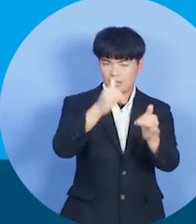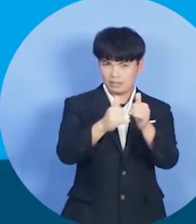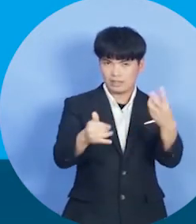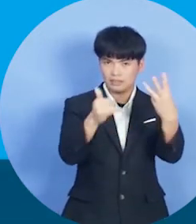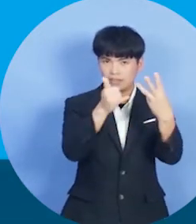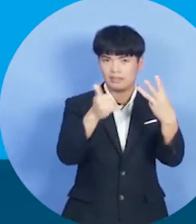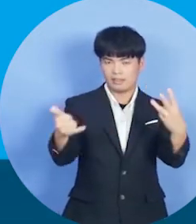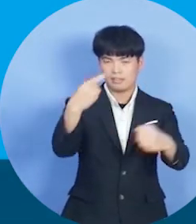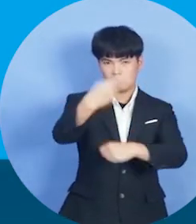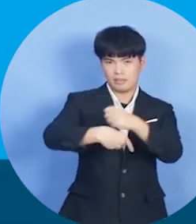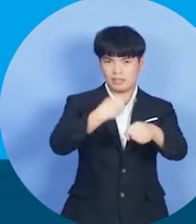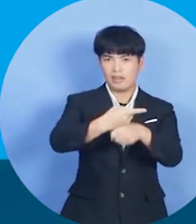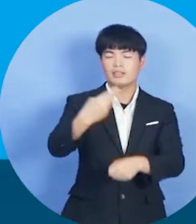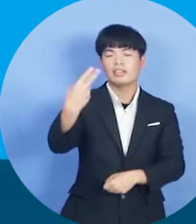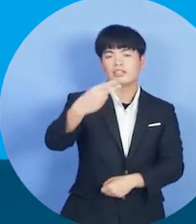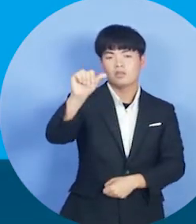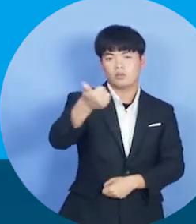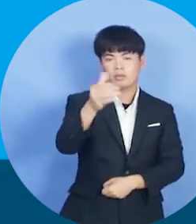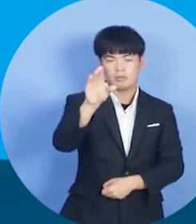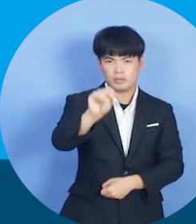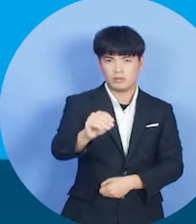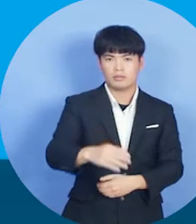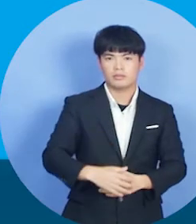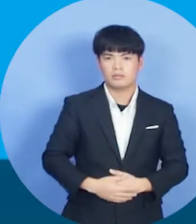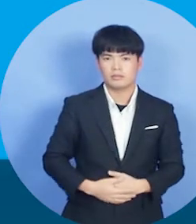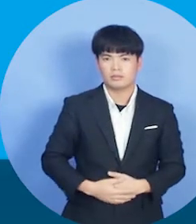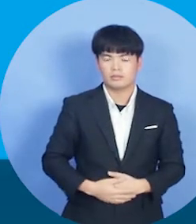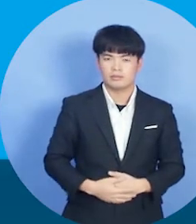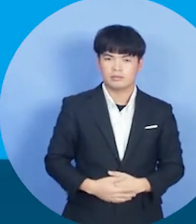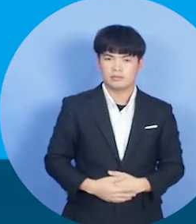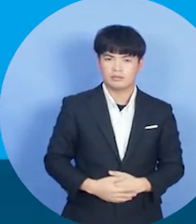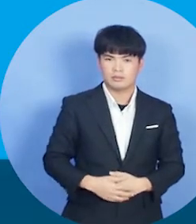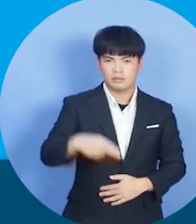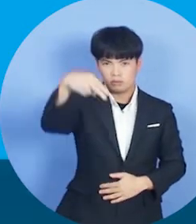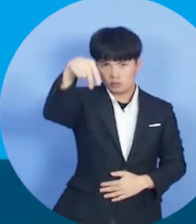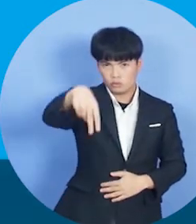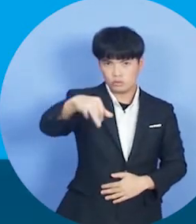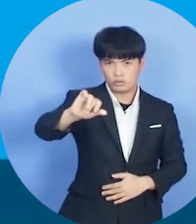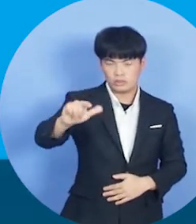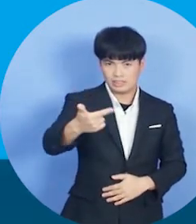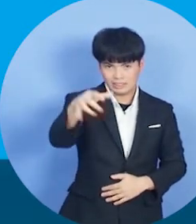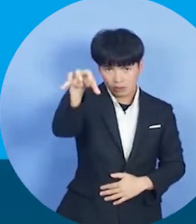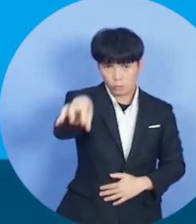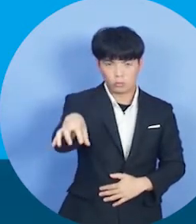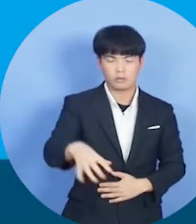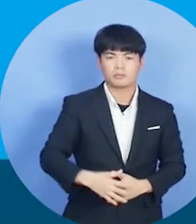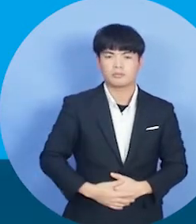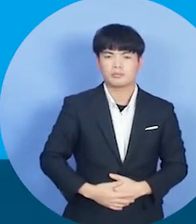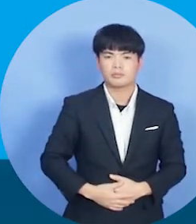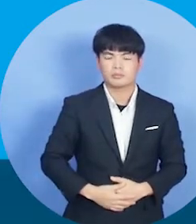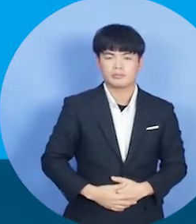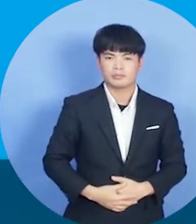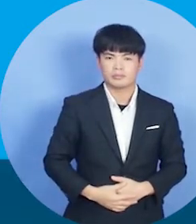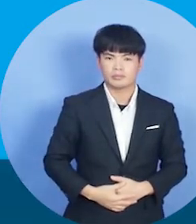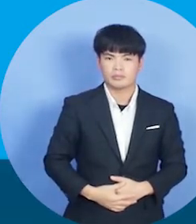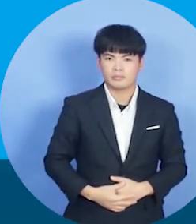모집합니다. 임금은 연봉 2,500만 원 이상이며 근무지는 천안시 동남구 수신면 오산단 6로입니다.